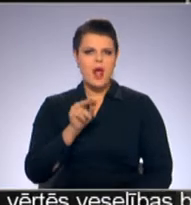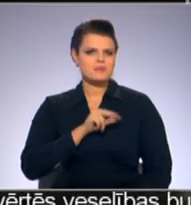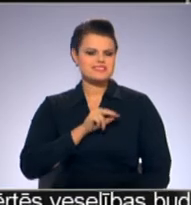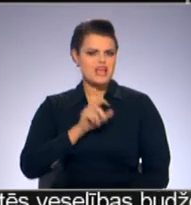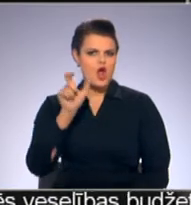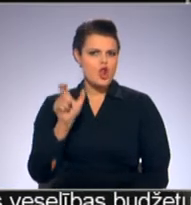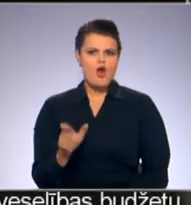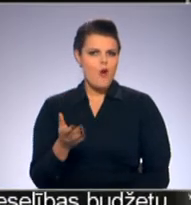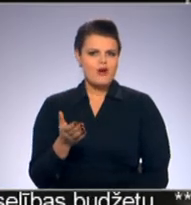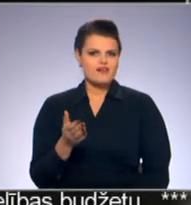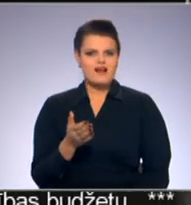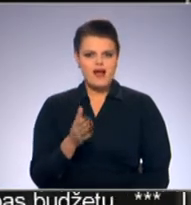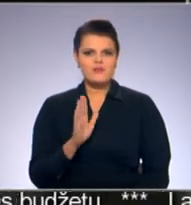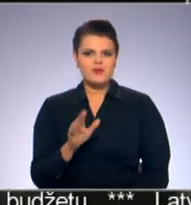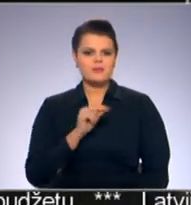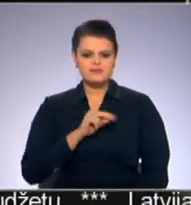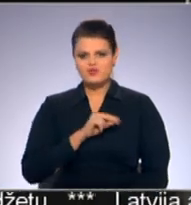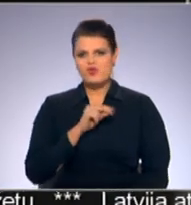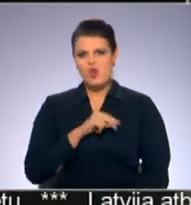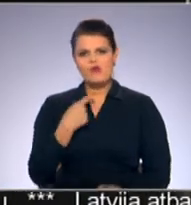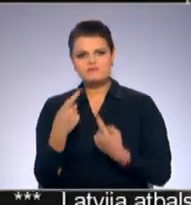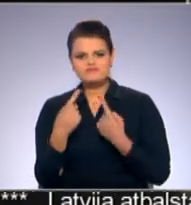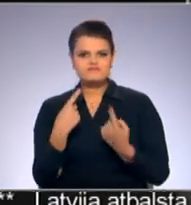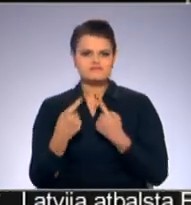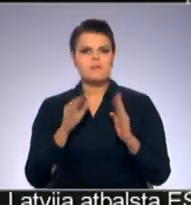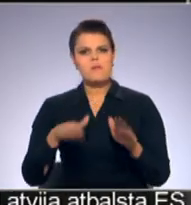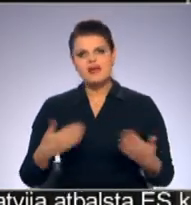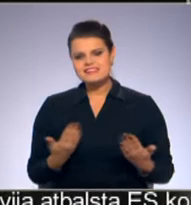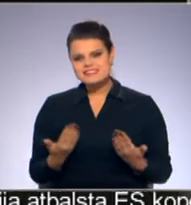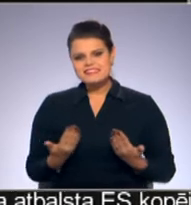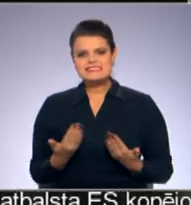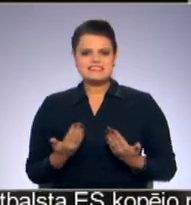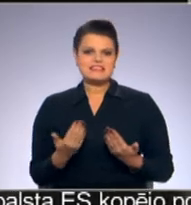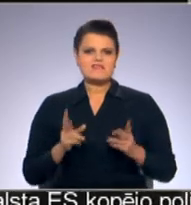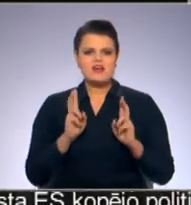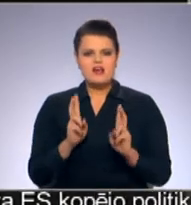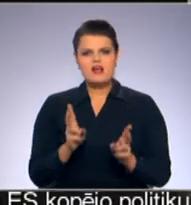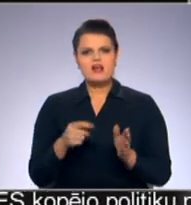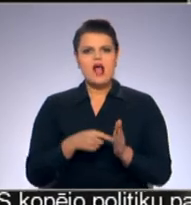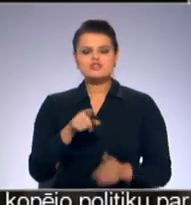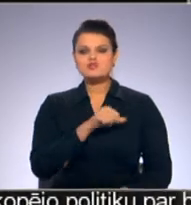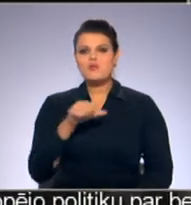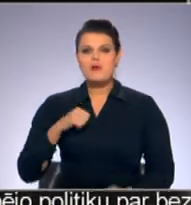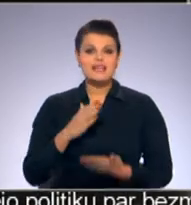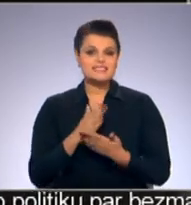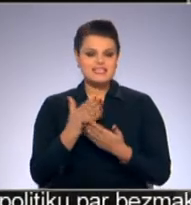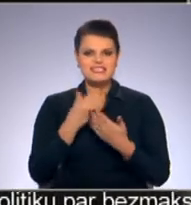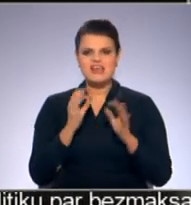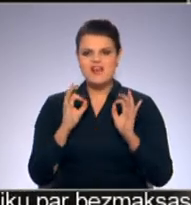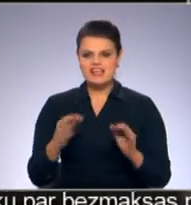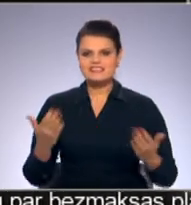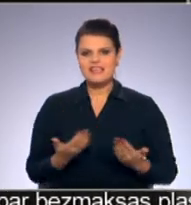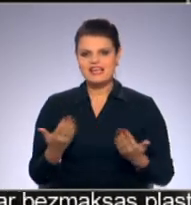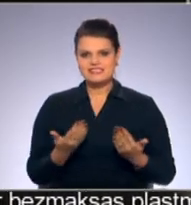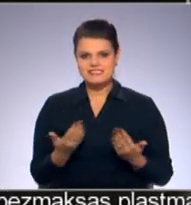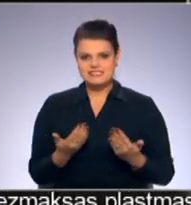psihologa, pie psihoterapeita, nē, nu, apmēram tādas psiholoģiskas sarunas par dzīvi un kāds tu pats esi savā īstajā dzīvē un